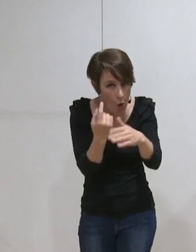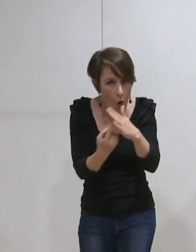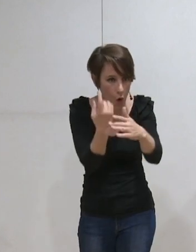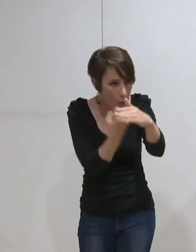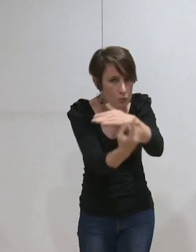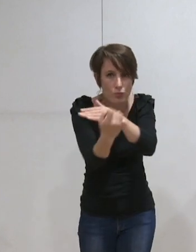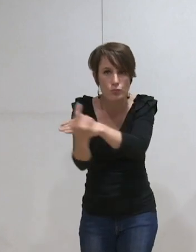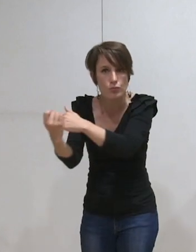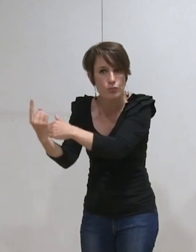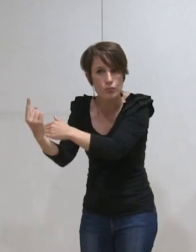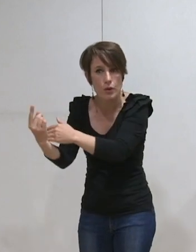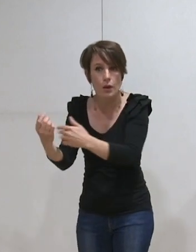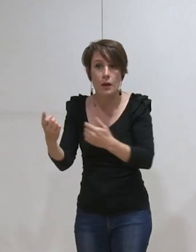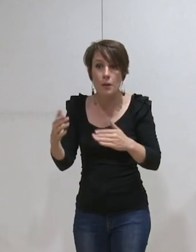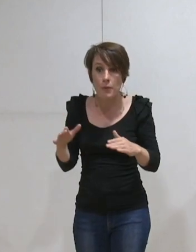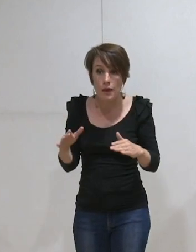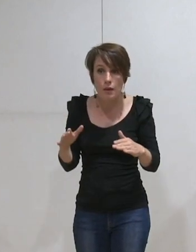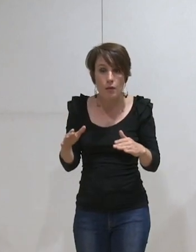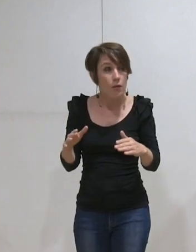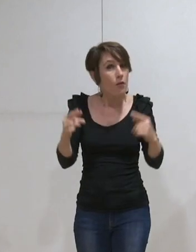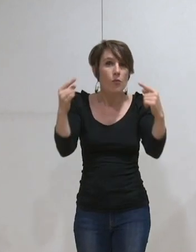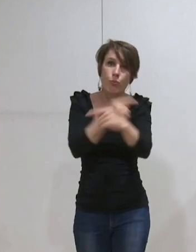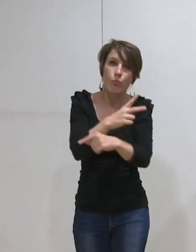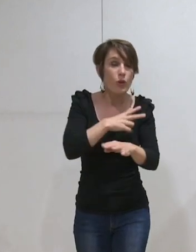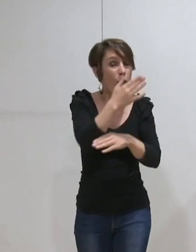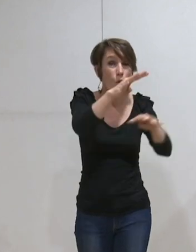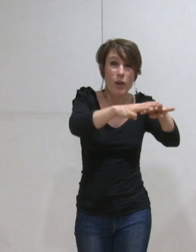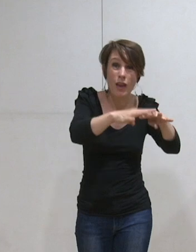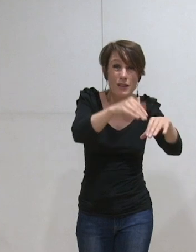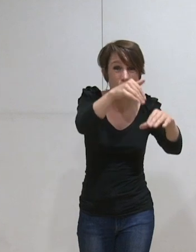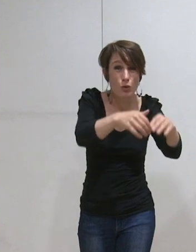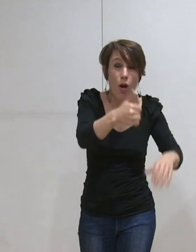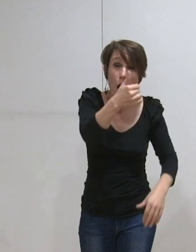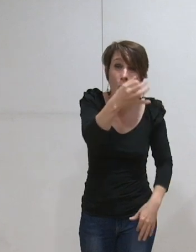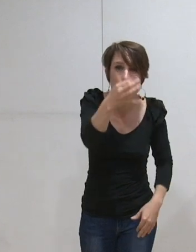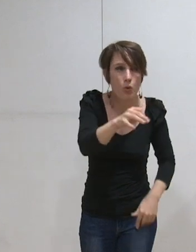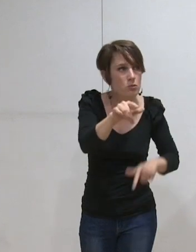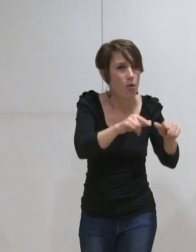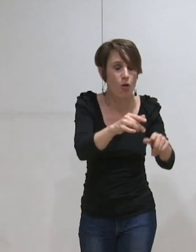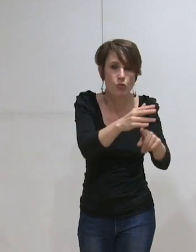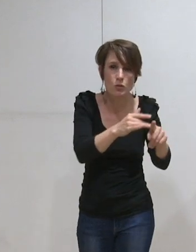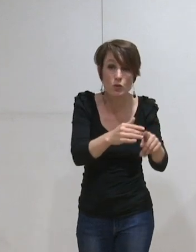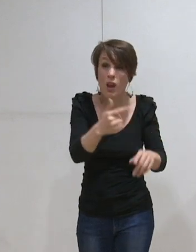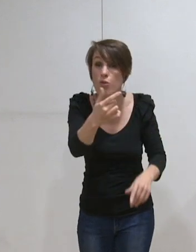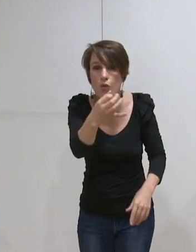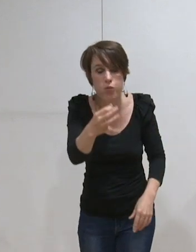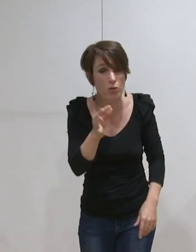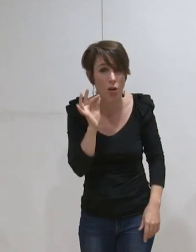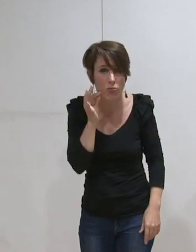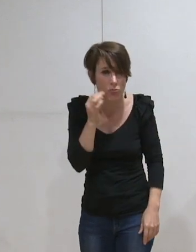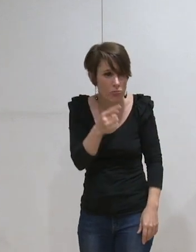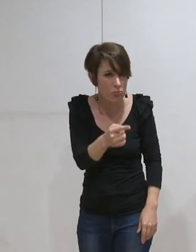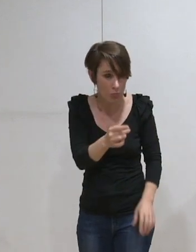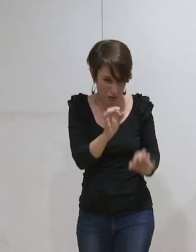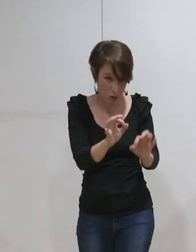contre ont 1 % de % de logement social parfois encore moins et c'est dans ces quartiers-l à une échelle de proximité de quelques